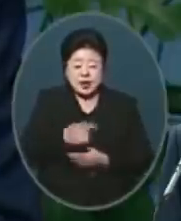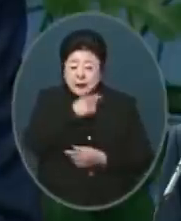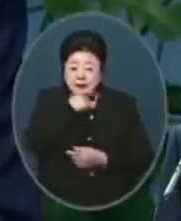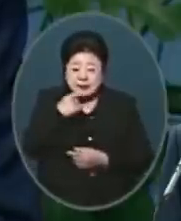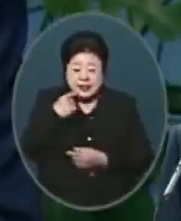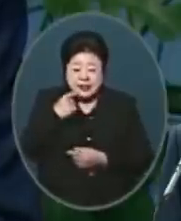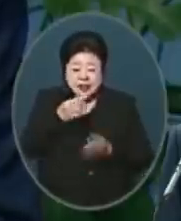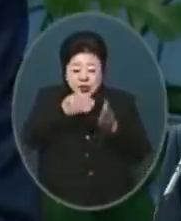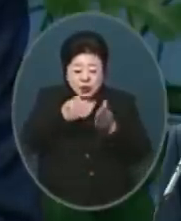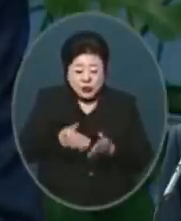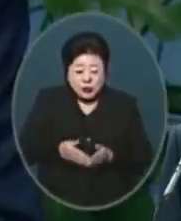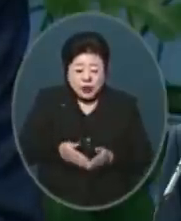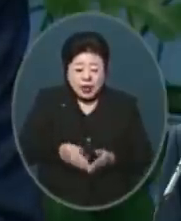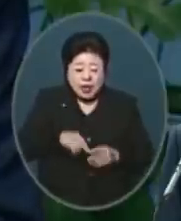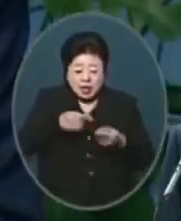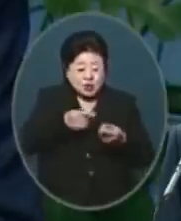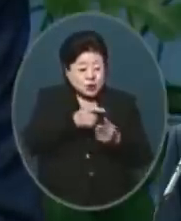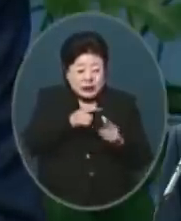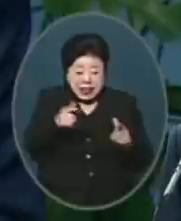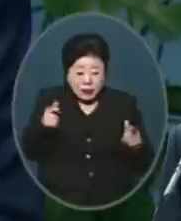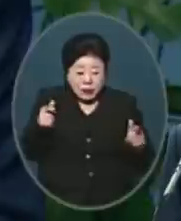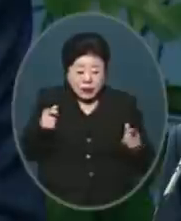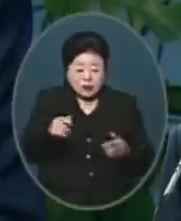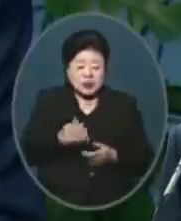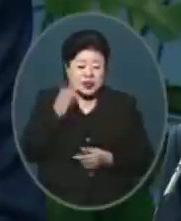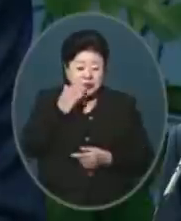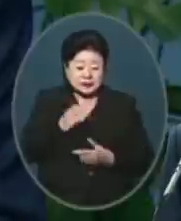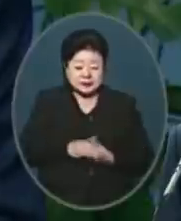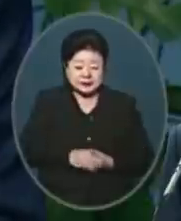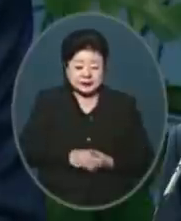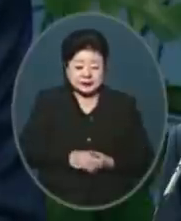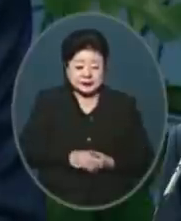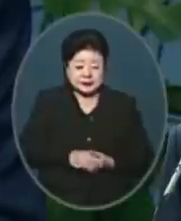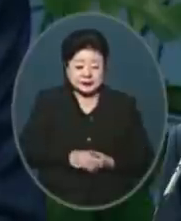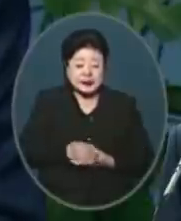피를 통해서는 안 통한다는 것입니다.